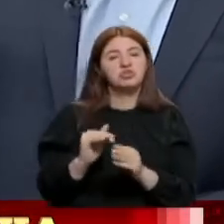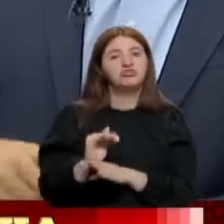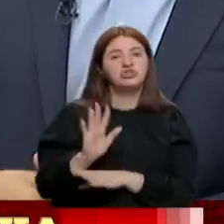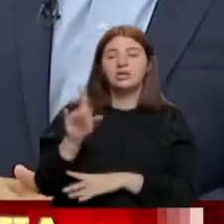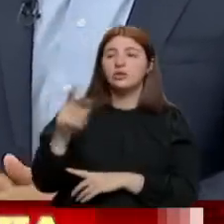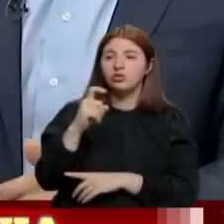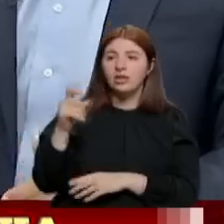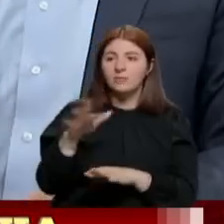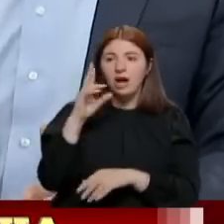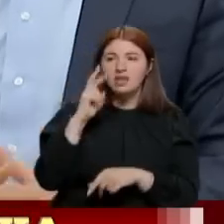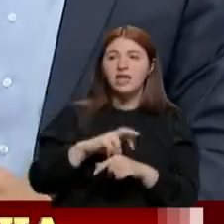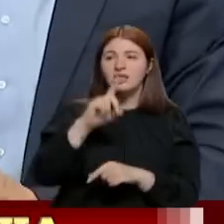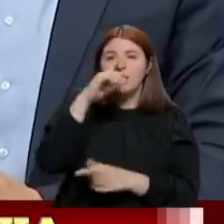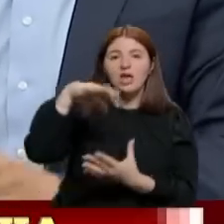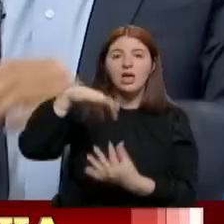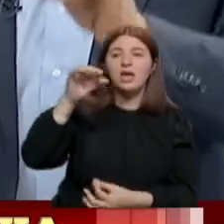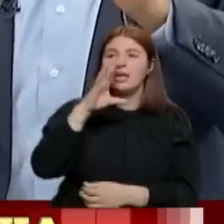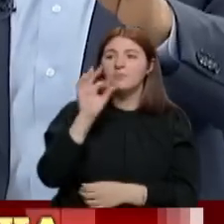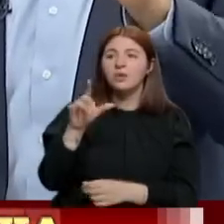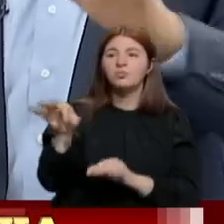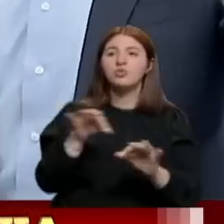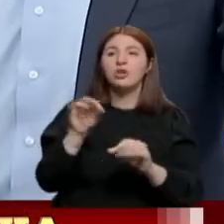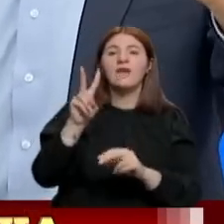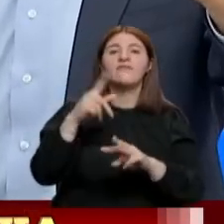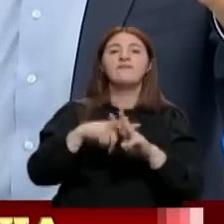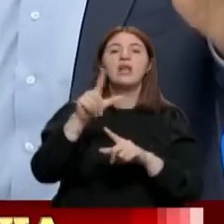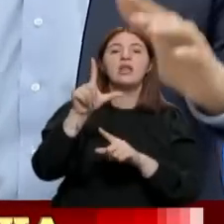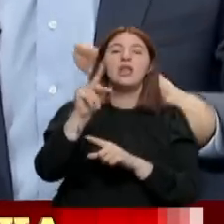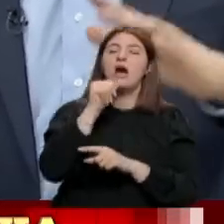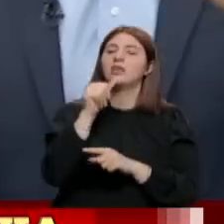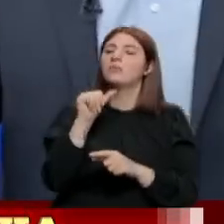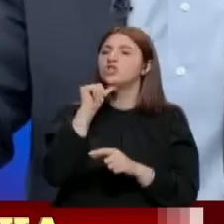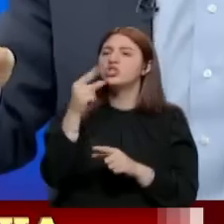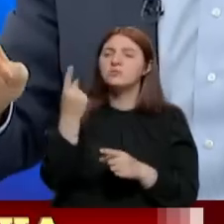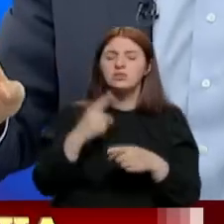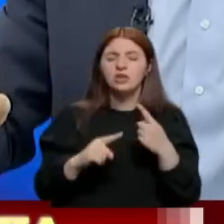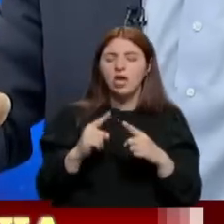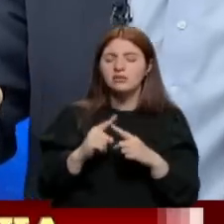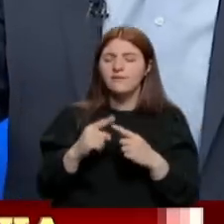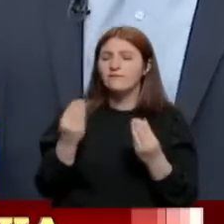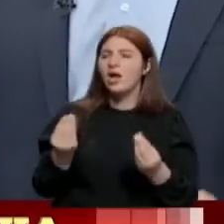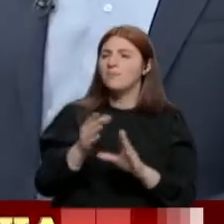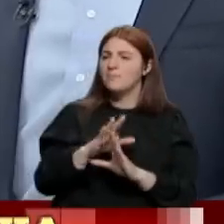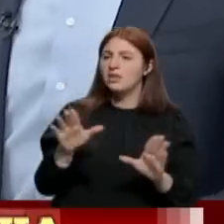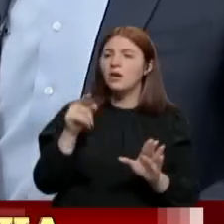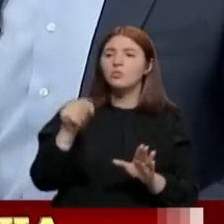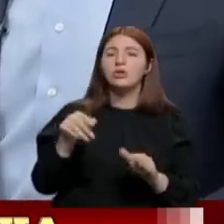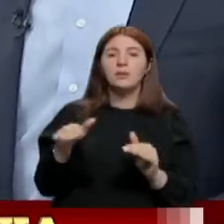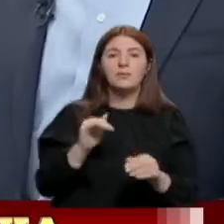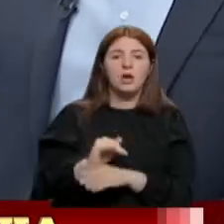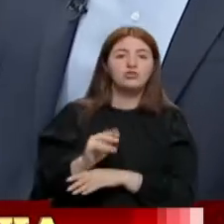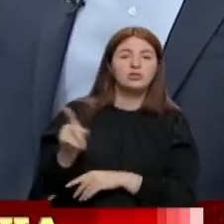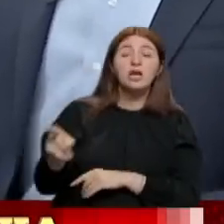99 depreminde hatırlarsınız tek günah keçisi kimdi? Müteahhit Veli Göçer'di. Hiçbir siyasetçi hesap vermedi ve bugünkü depremi